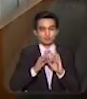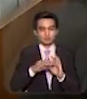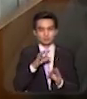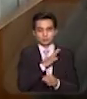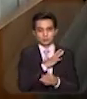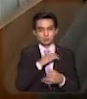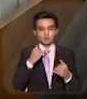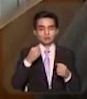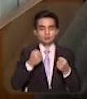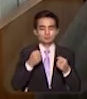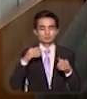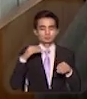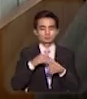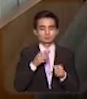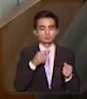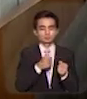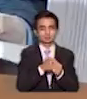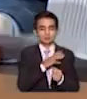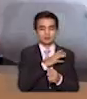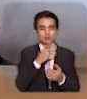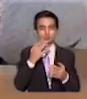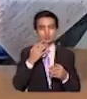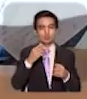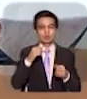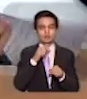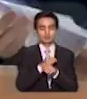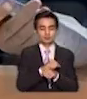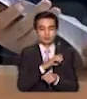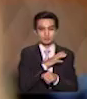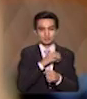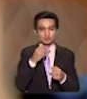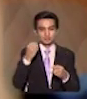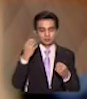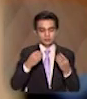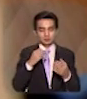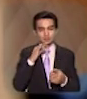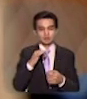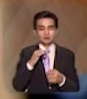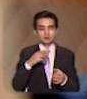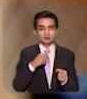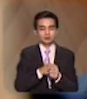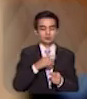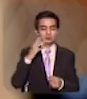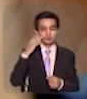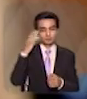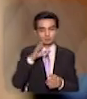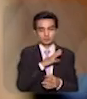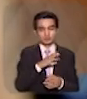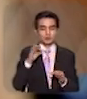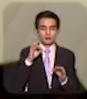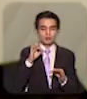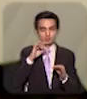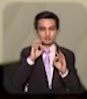Тіпті көлігі соғылғанға дейін қанша бағдаршамға тоқтап, 94-пен келе жатып, соңғы секундтардың ішінде не ойлап үлгергеніне дейін